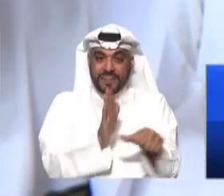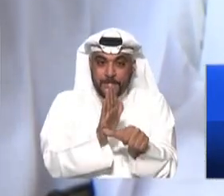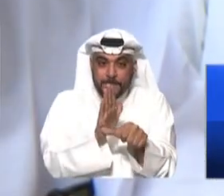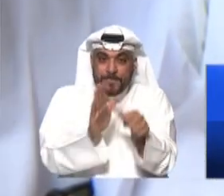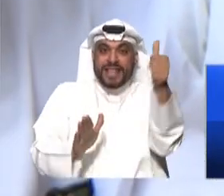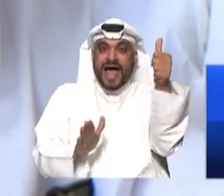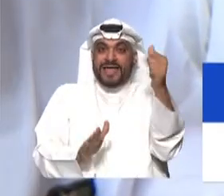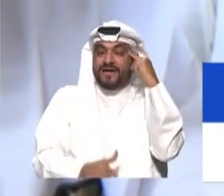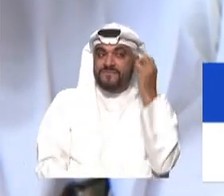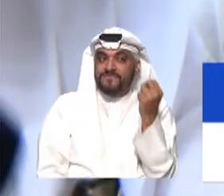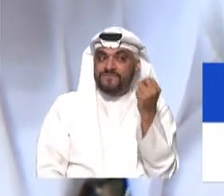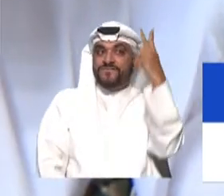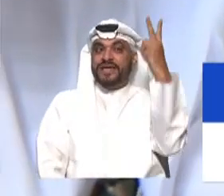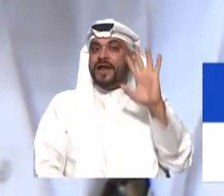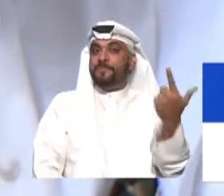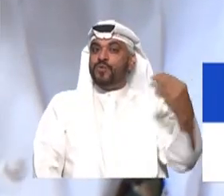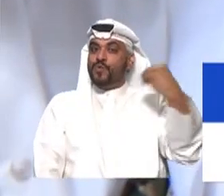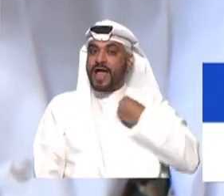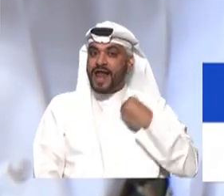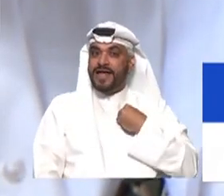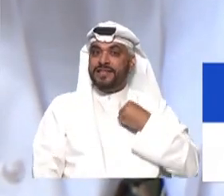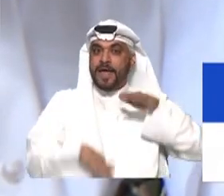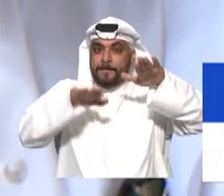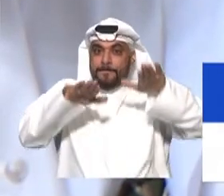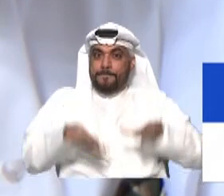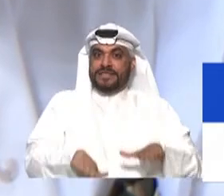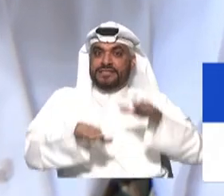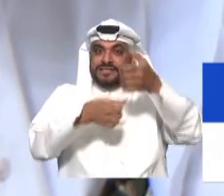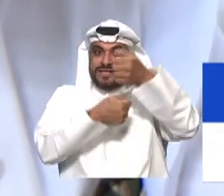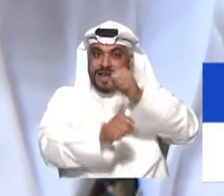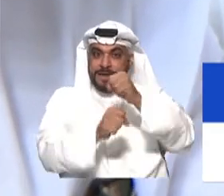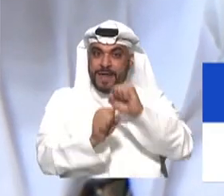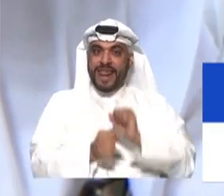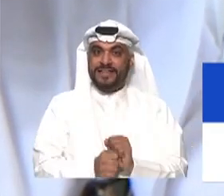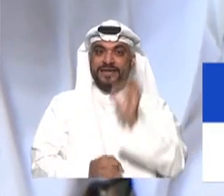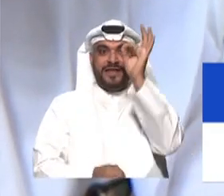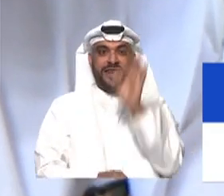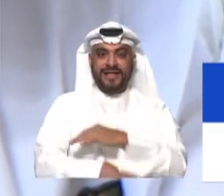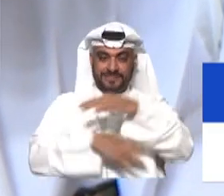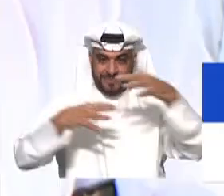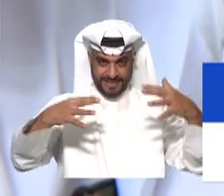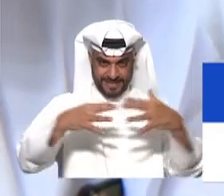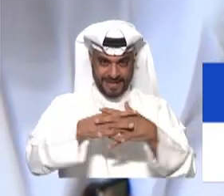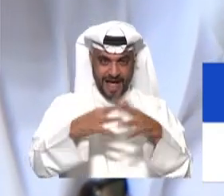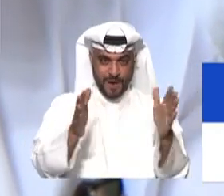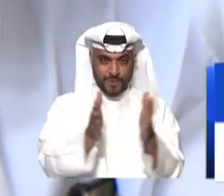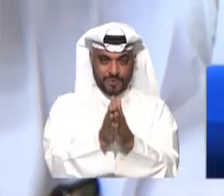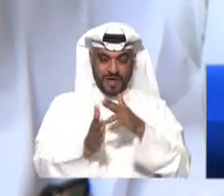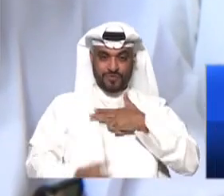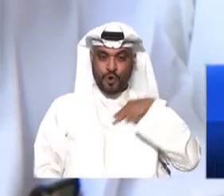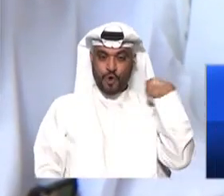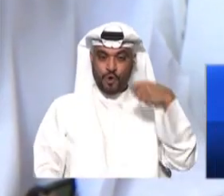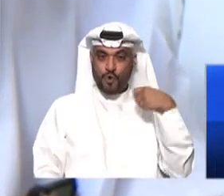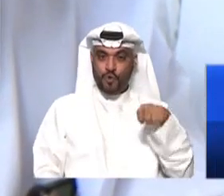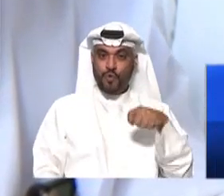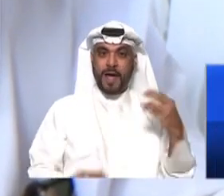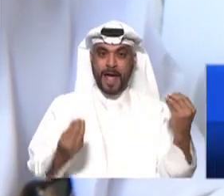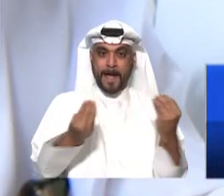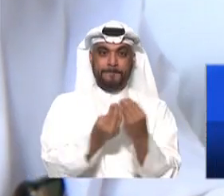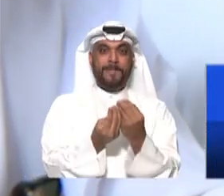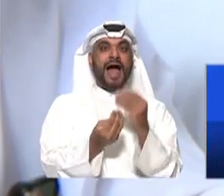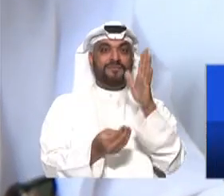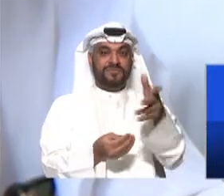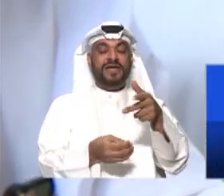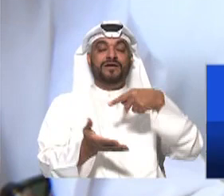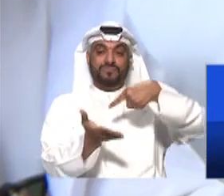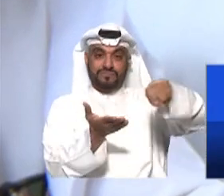المجلس البلدي بالدفع بمجالات التعاون بين الأجهزة الحكومية والمجلس البلدي. يمكن هناك اتفاقيات